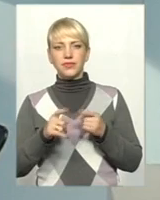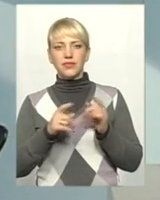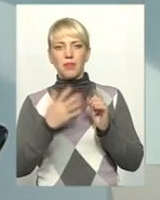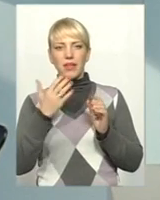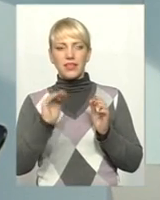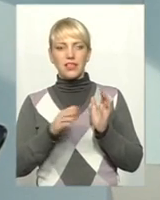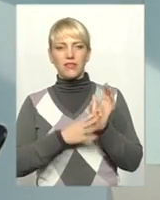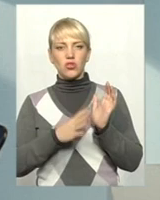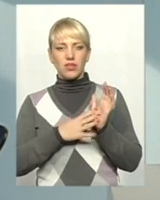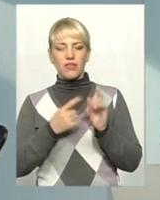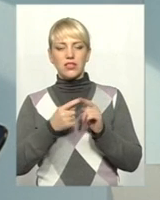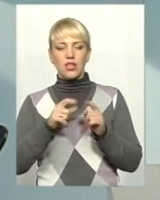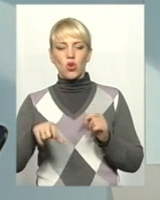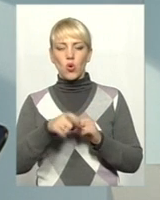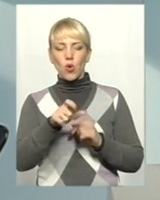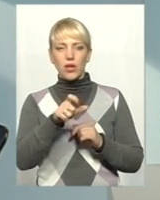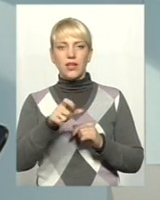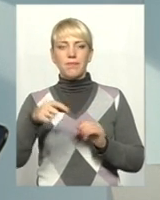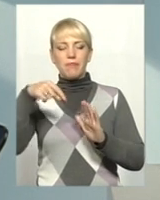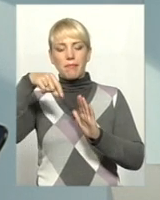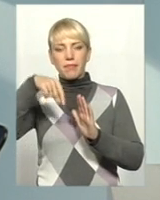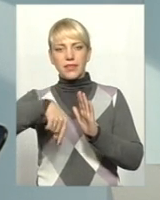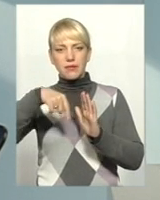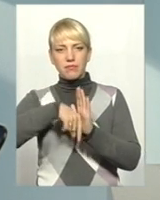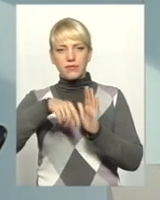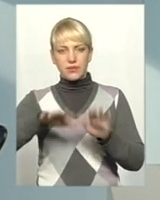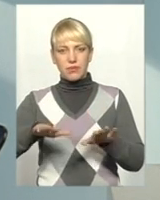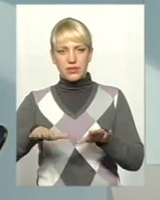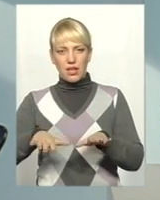5099 кілометрів – це дороги місцевого значення, і